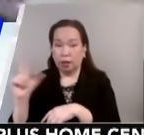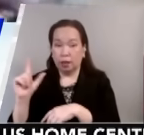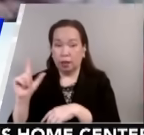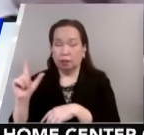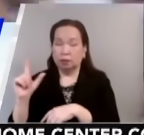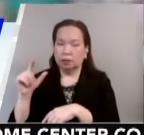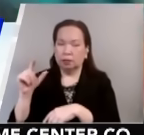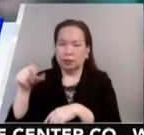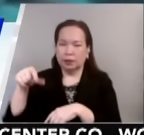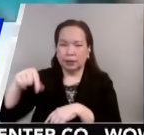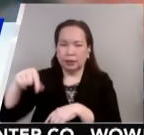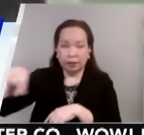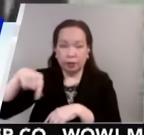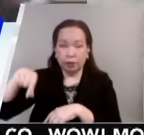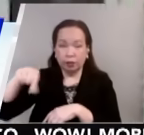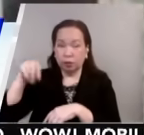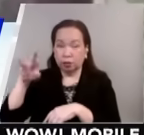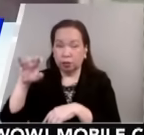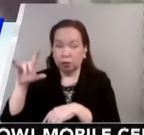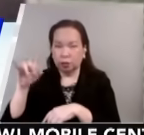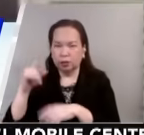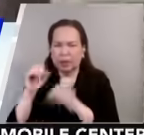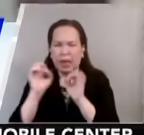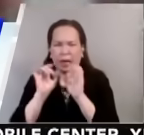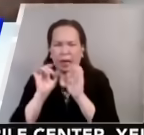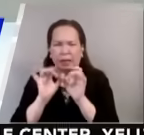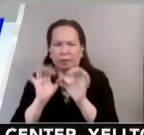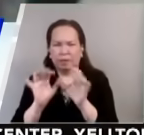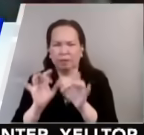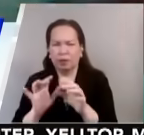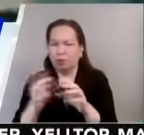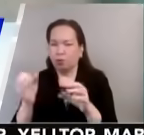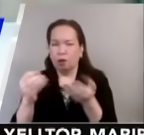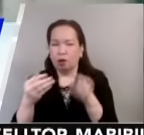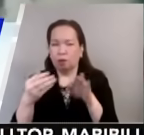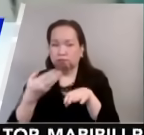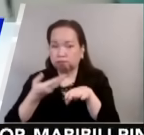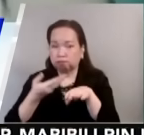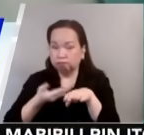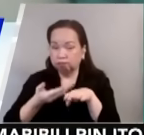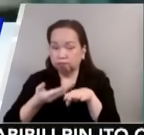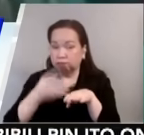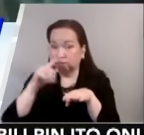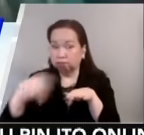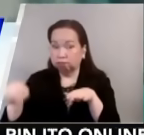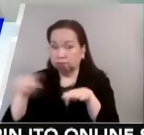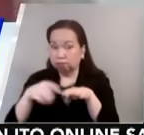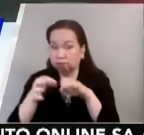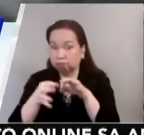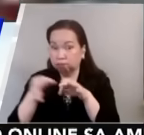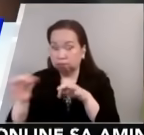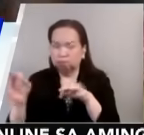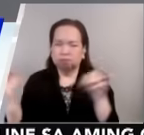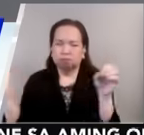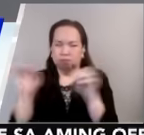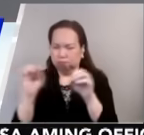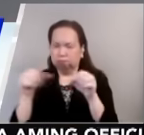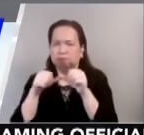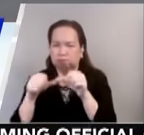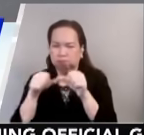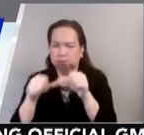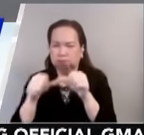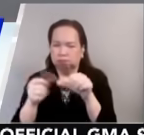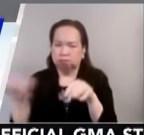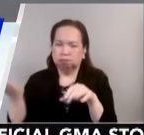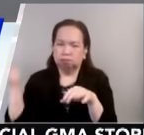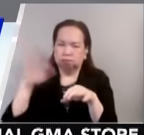na mga pasahero Wala raw delayed o kanseladong biyahe sa abiso ng port management bukas ng 6 ng gabi Ang Huling Biyahe ng barko parum